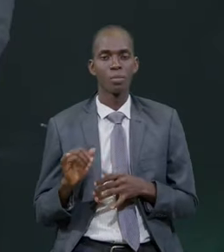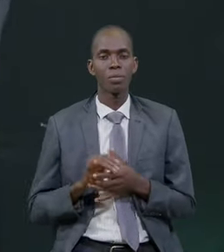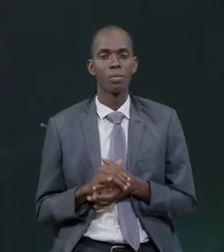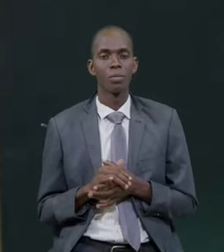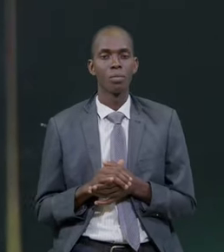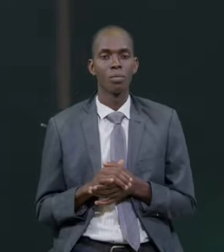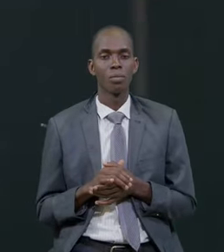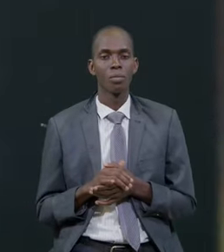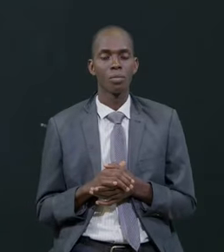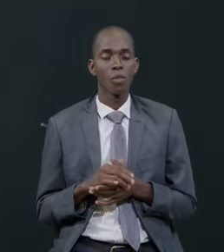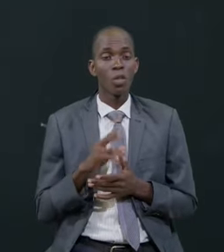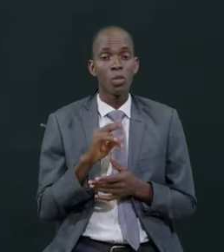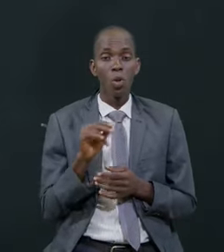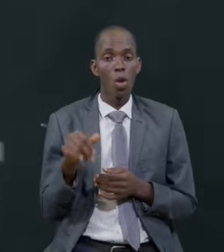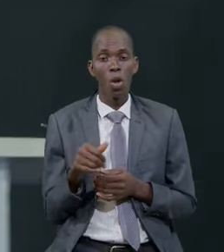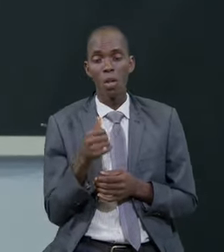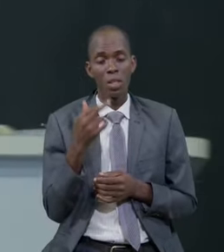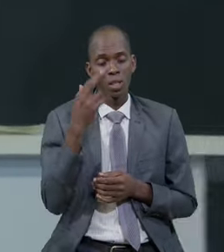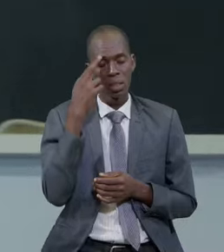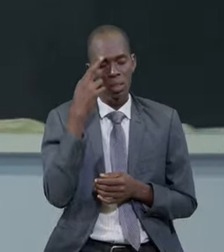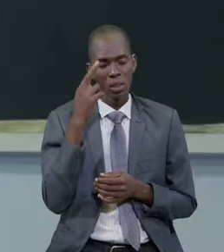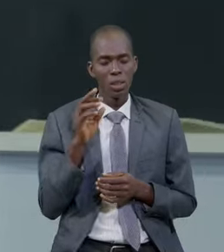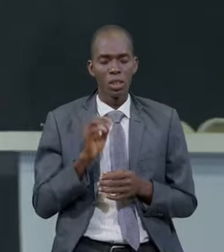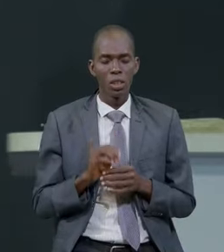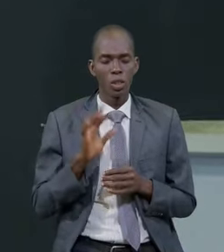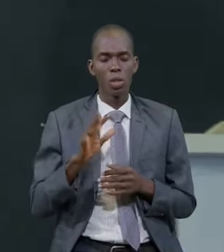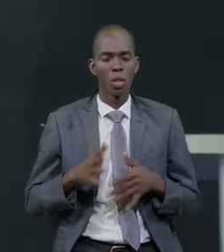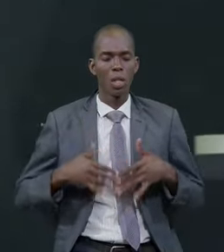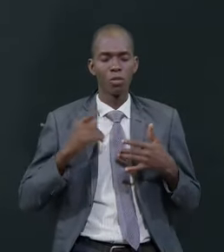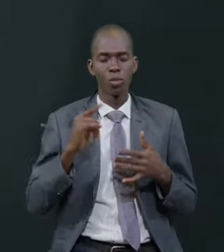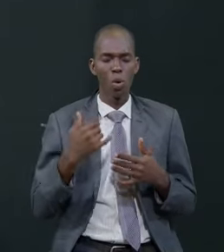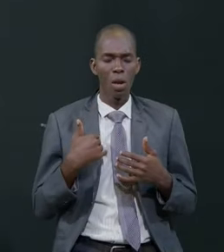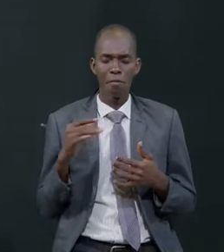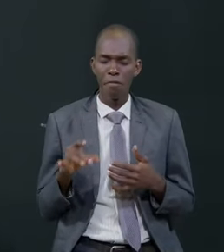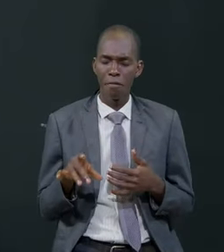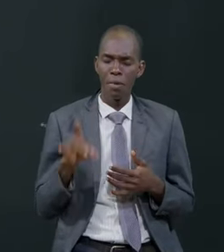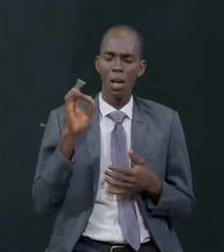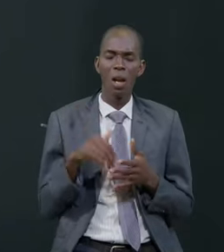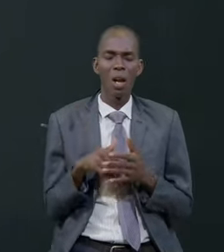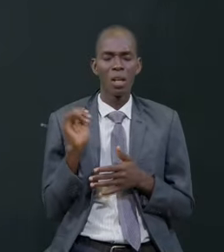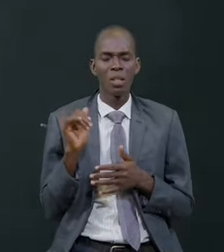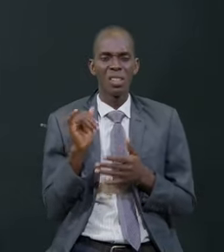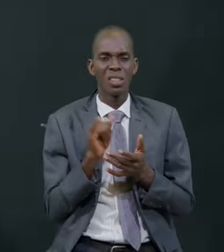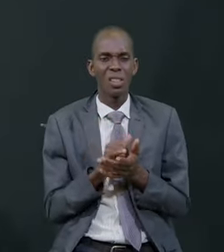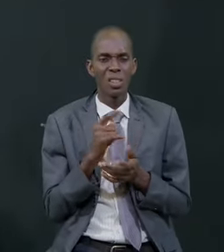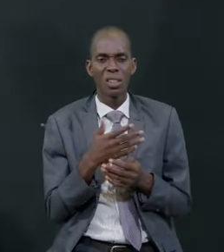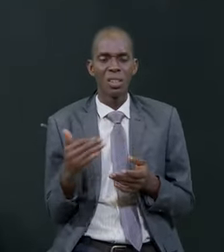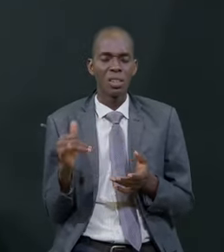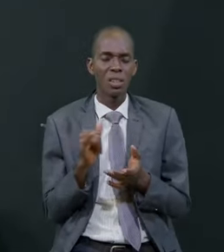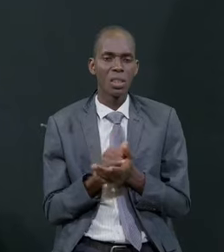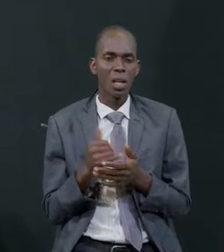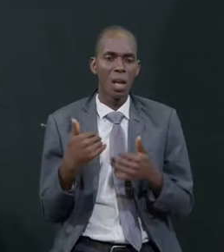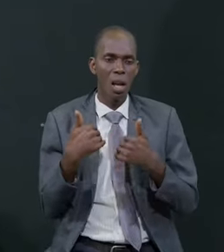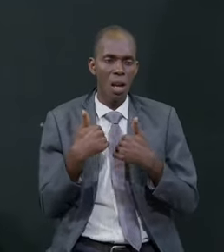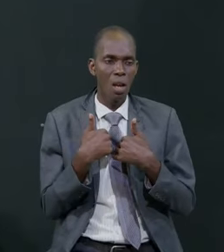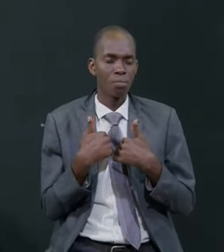Aucune autre raison. Dans ta vie, tu dois réaliser les choses qui empêchent ton mouvement, les